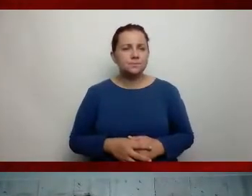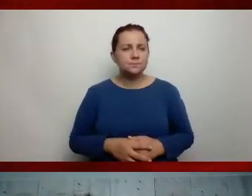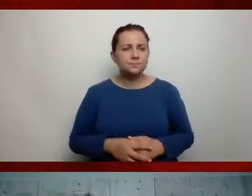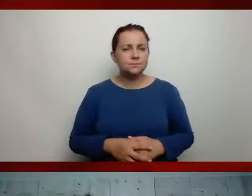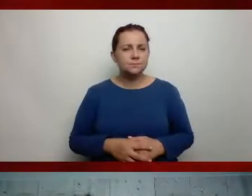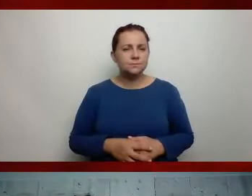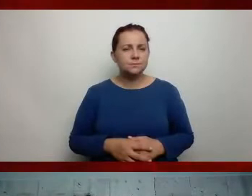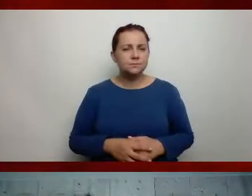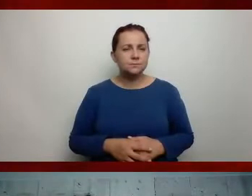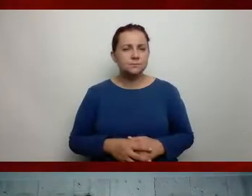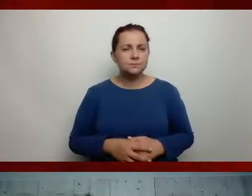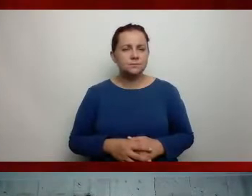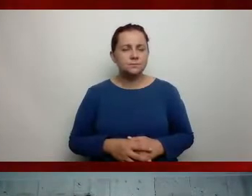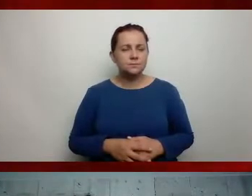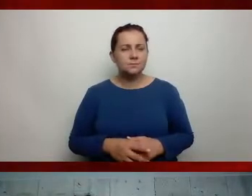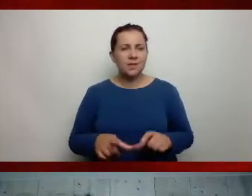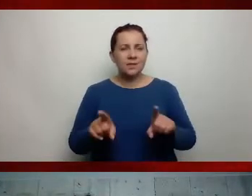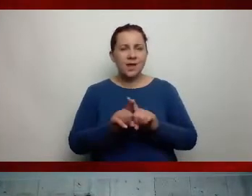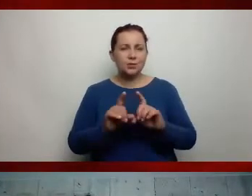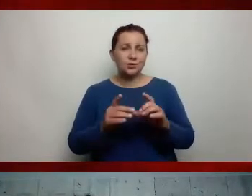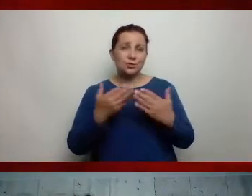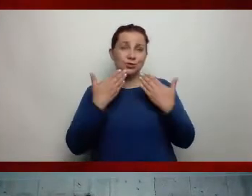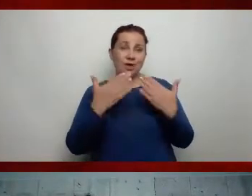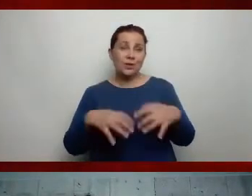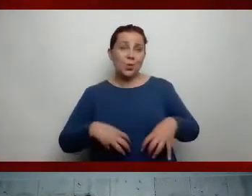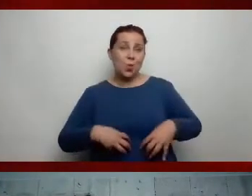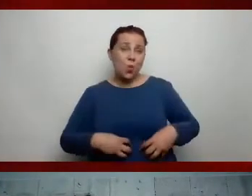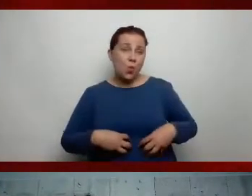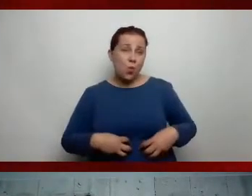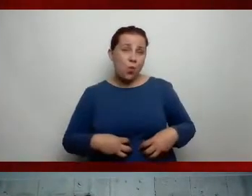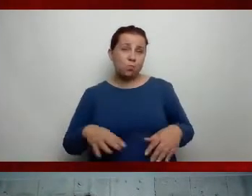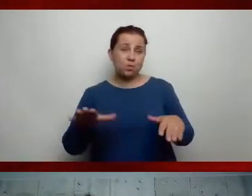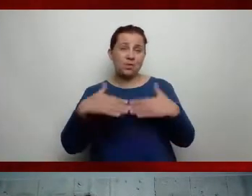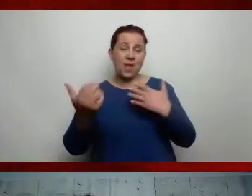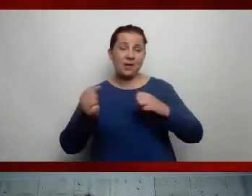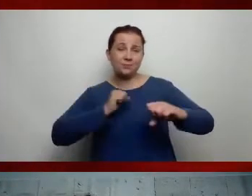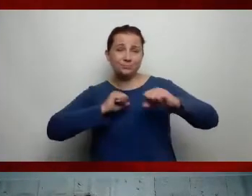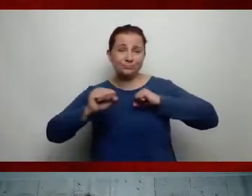buduje dynamikę sztuk. Także